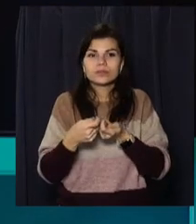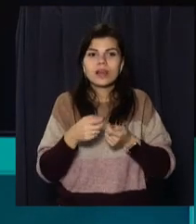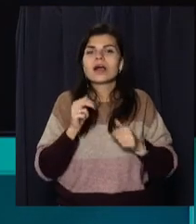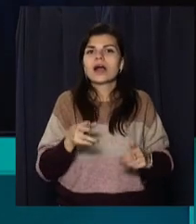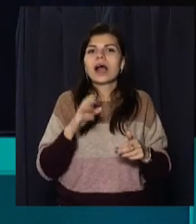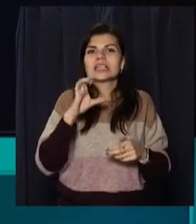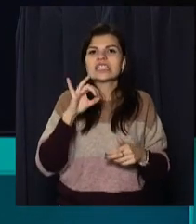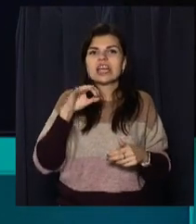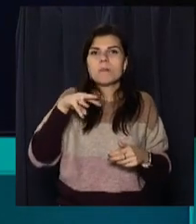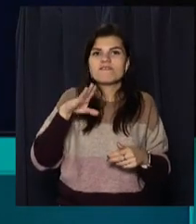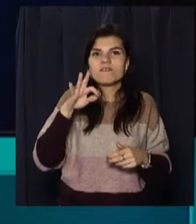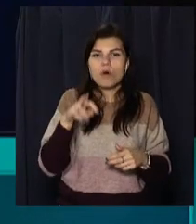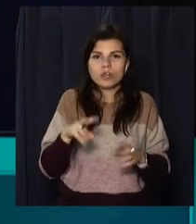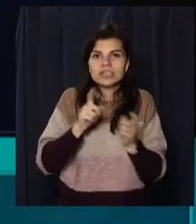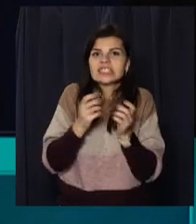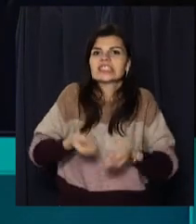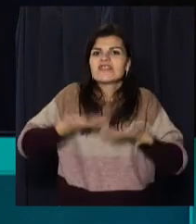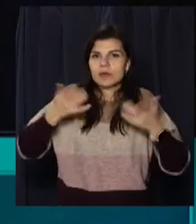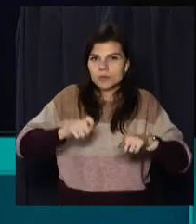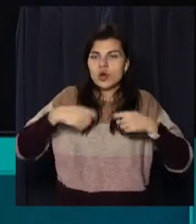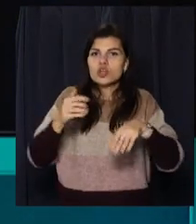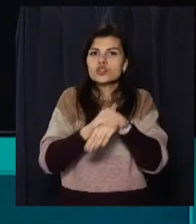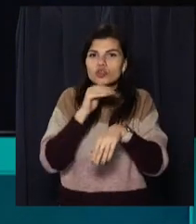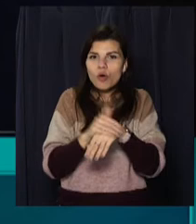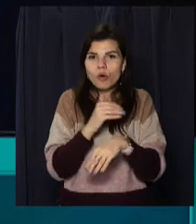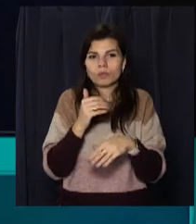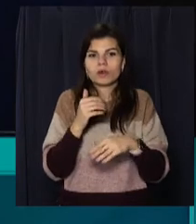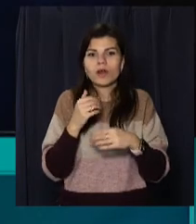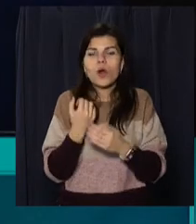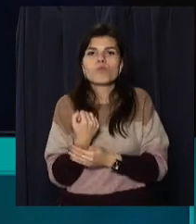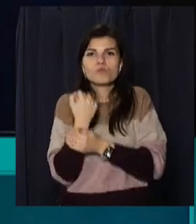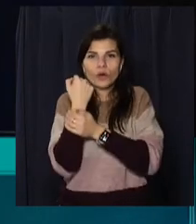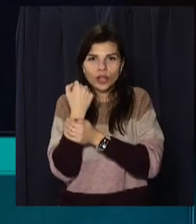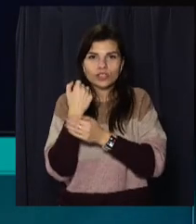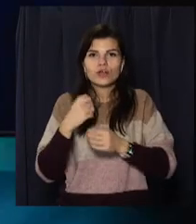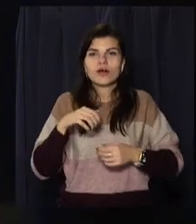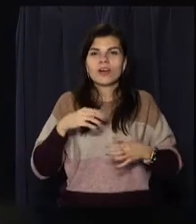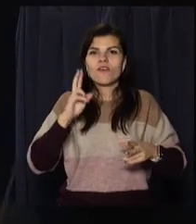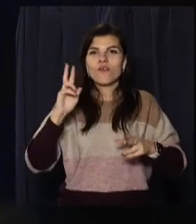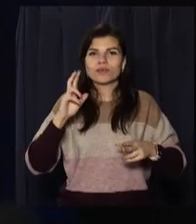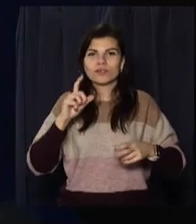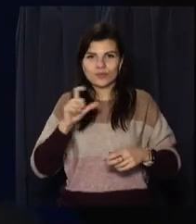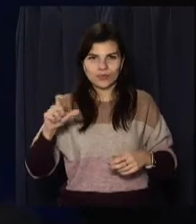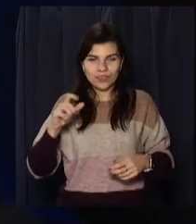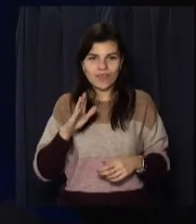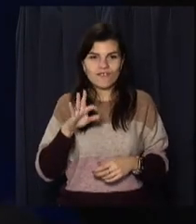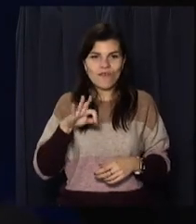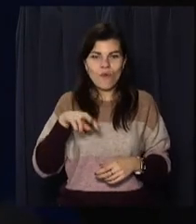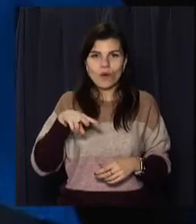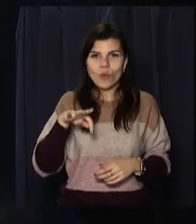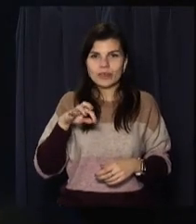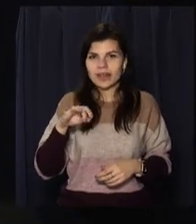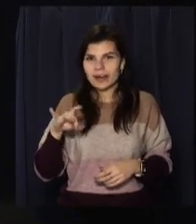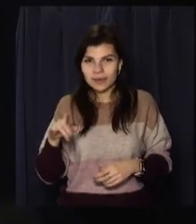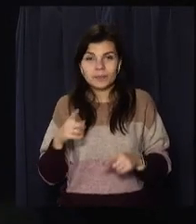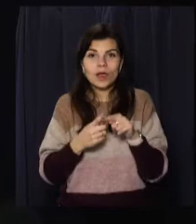символ світла, добра, підтримку волонтерства. І у нас в Україні це є